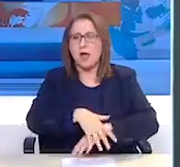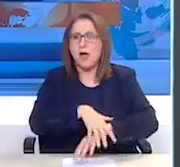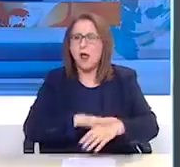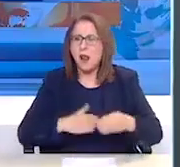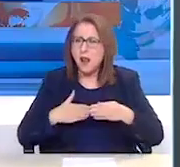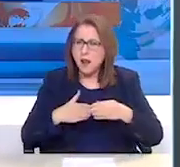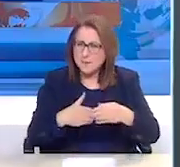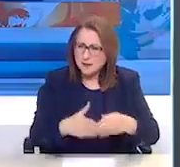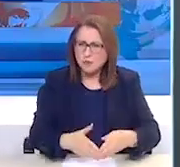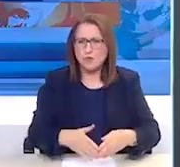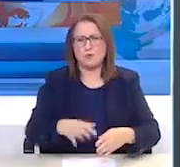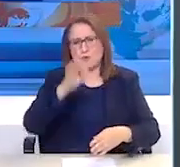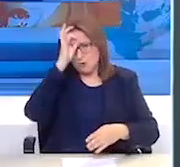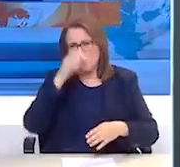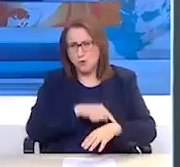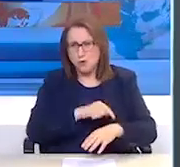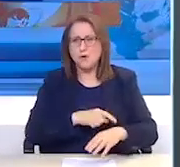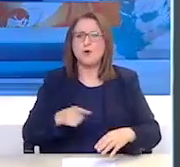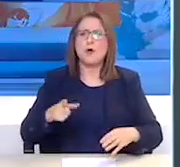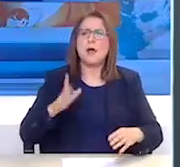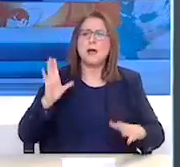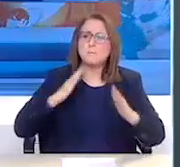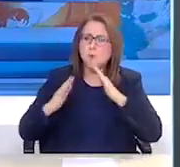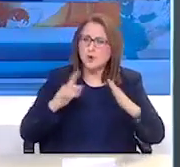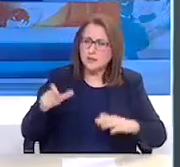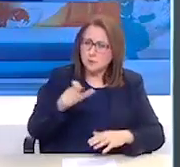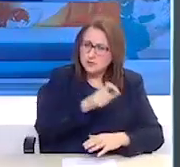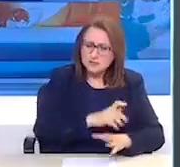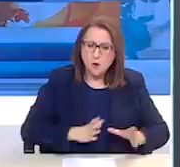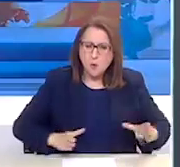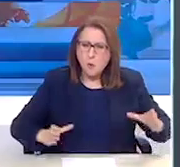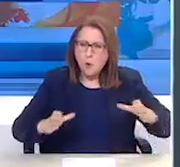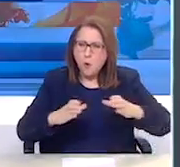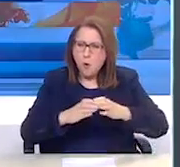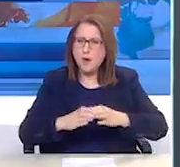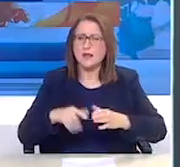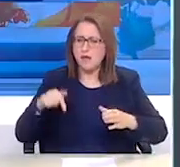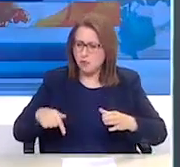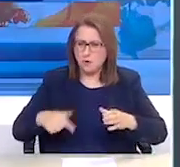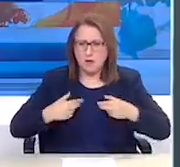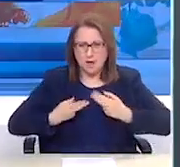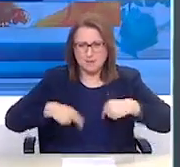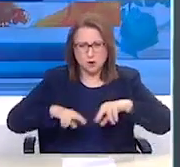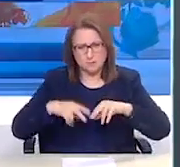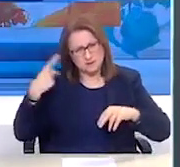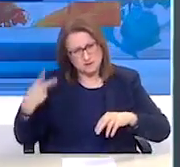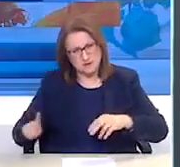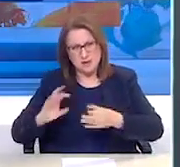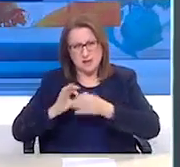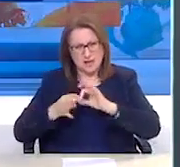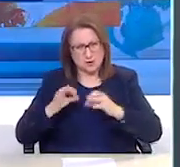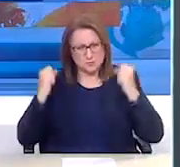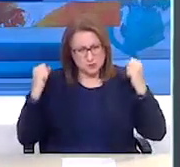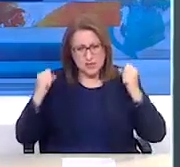Υπουργείο Μετανάστευσης και Ασύλου και εν γνώση της Πολιτικής Προστασίας, μετέβη στην Ισοκαία, όπου διέμεναν 176 μετανάστες, οι